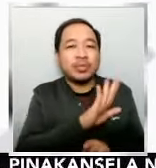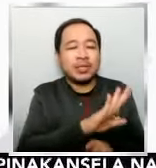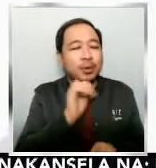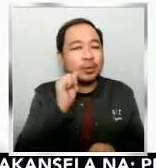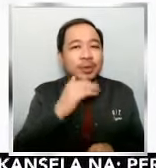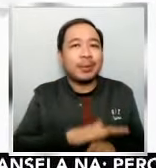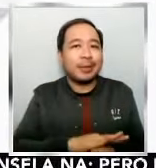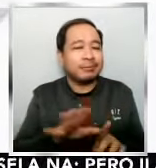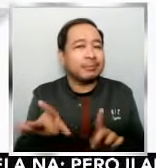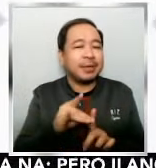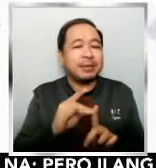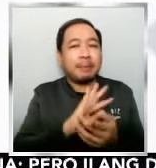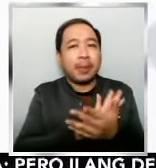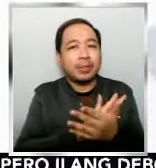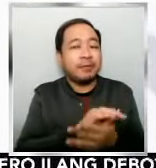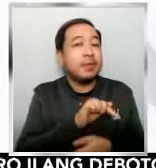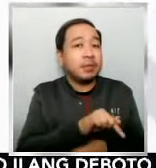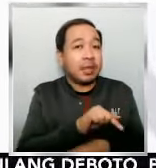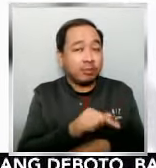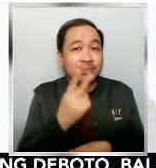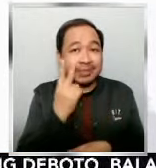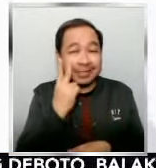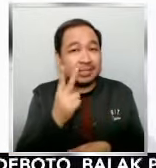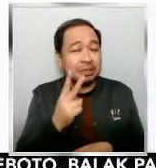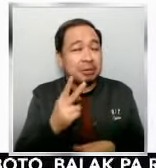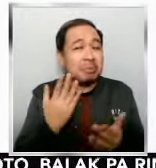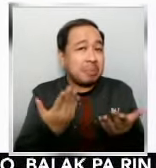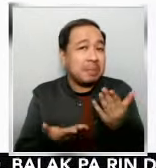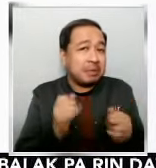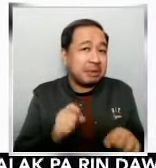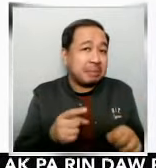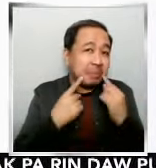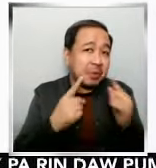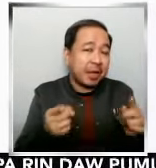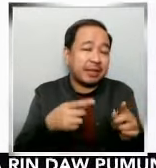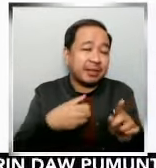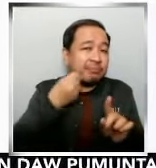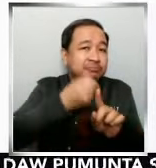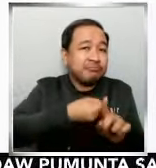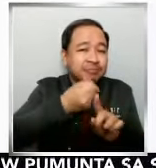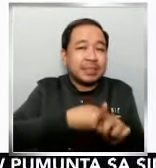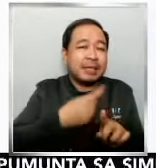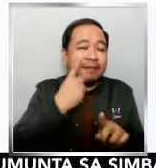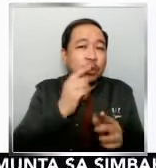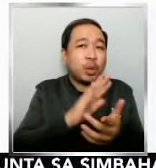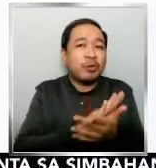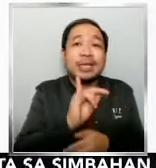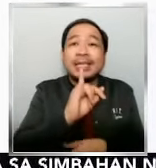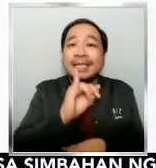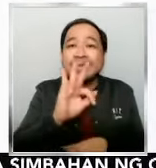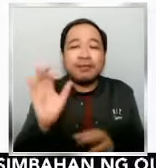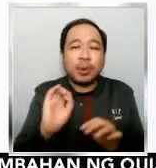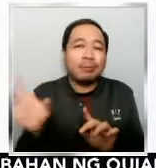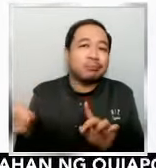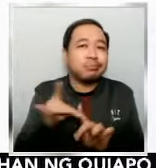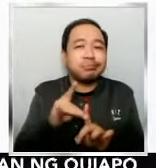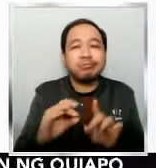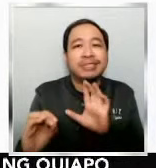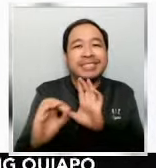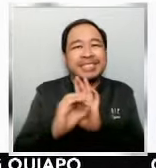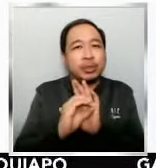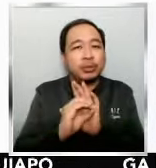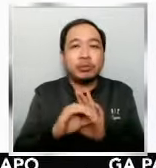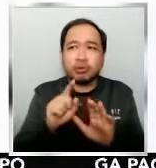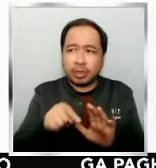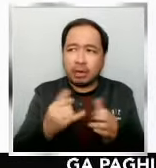release, sinabi ni Lacson na pwede lang nating sabihing matagumpay tayo sa laban kontra COVID pag zero cases na, kaya hindi dapat maging kampante